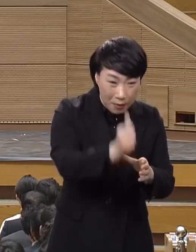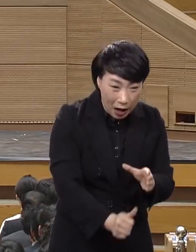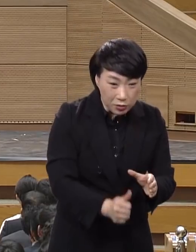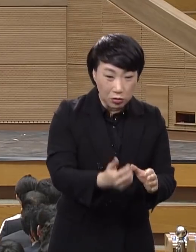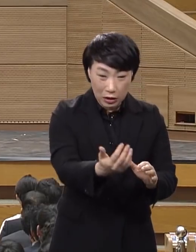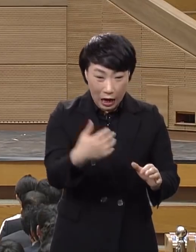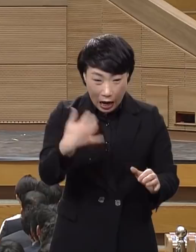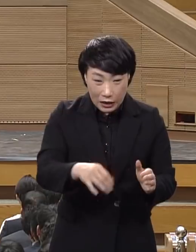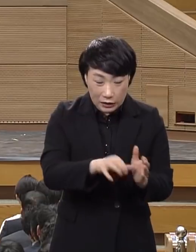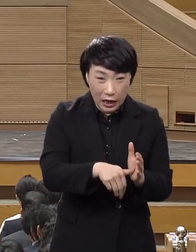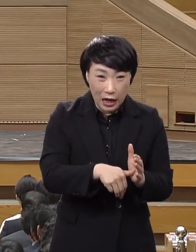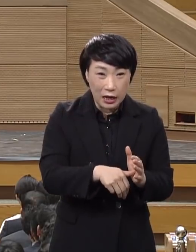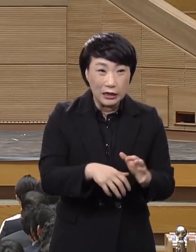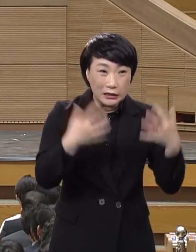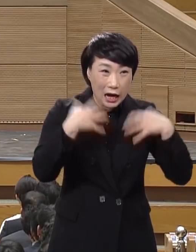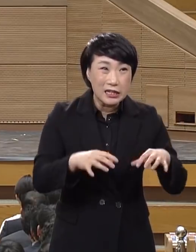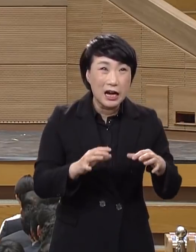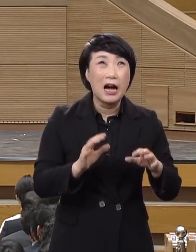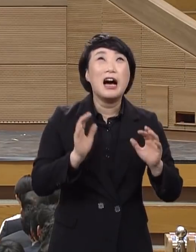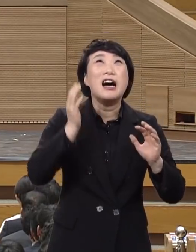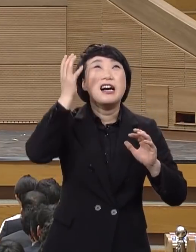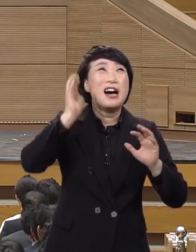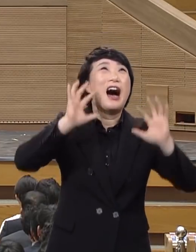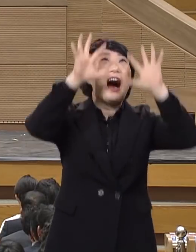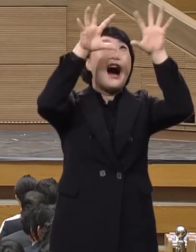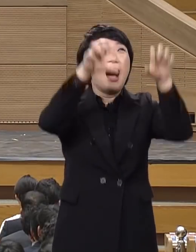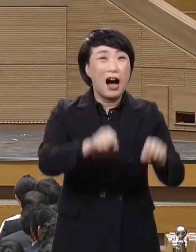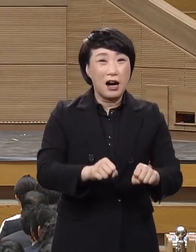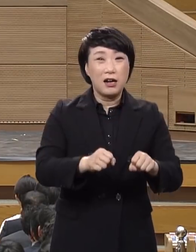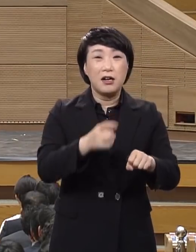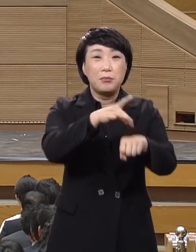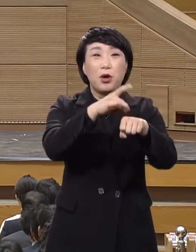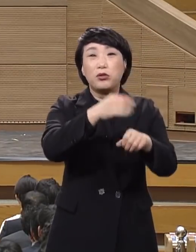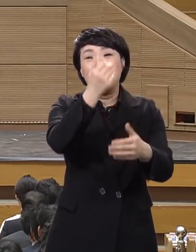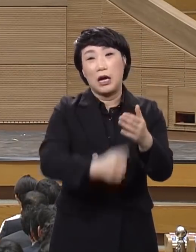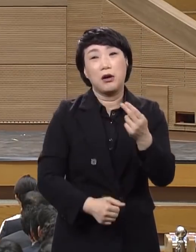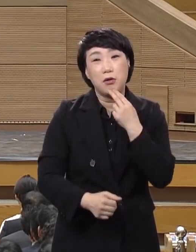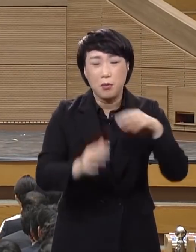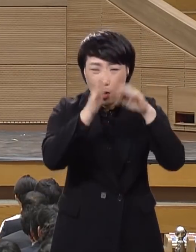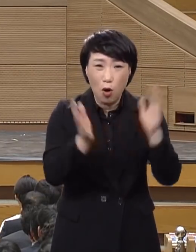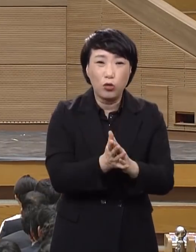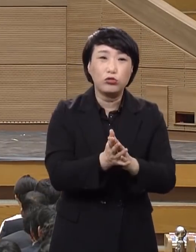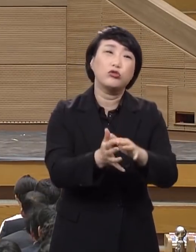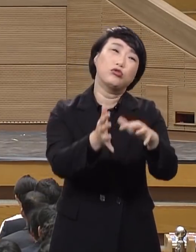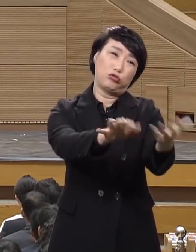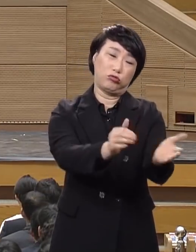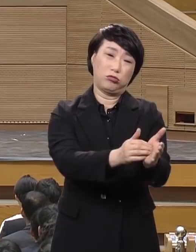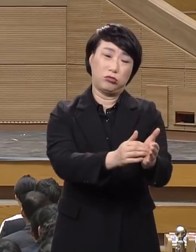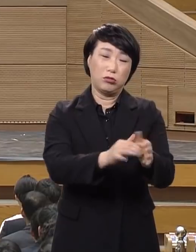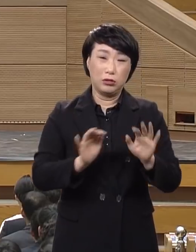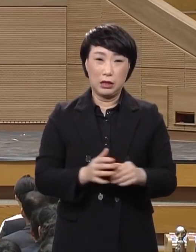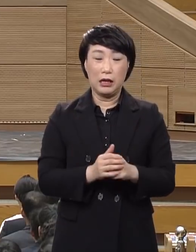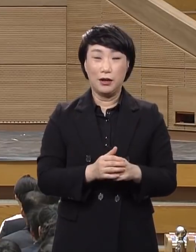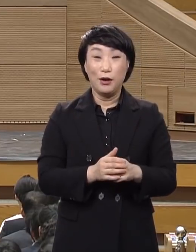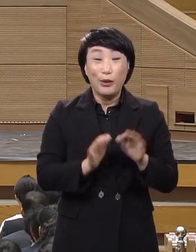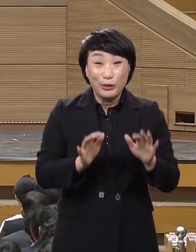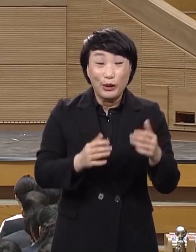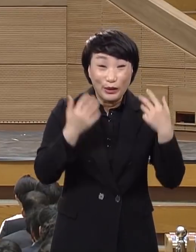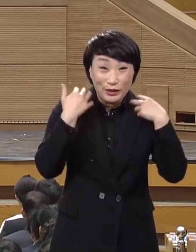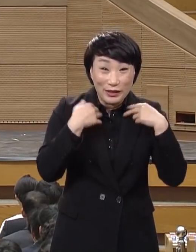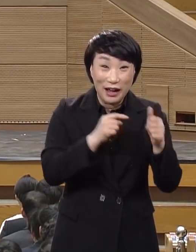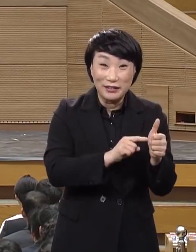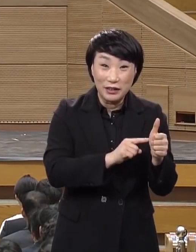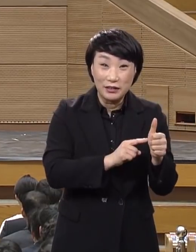전에 공중에서 먹어버려서 뼈다구도 남지 않다는 거예요. 근데 다니엘은 사자굴에